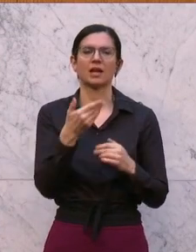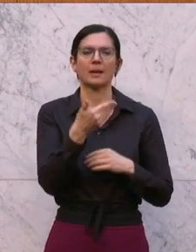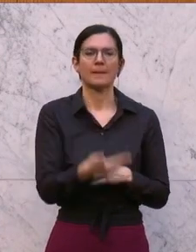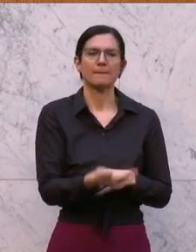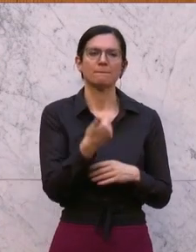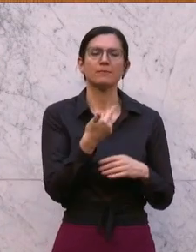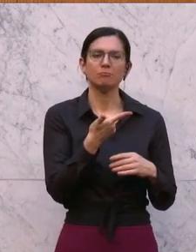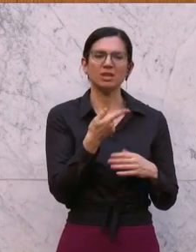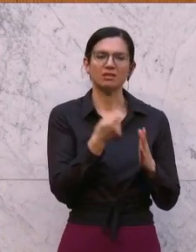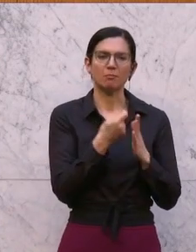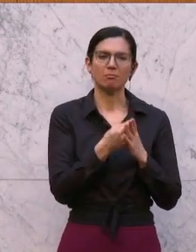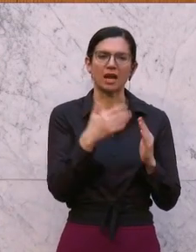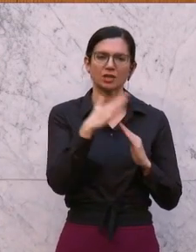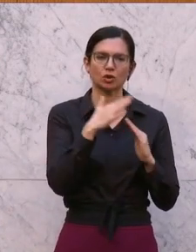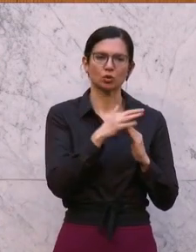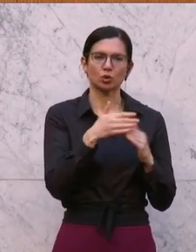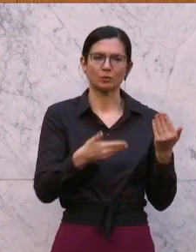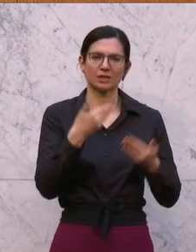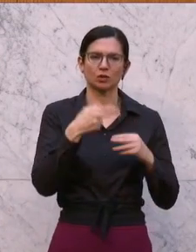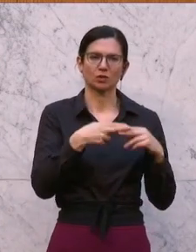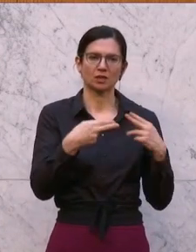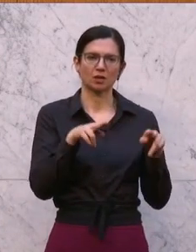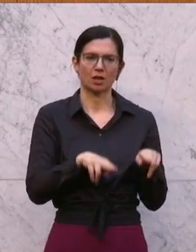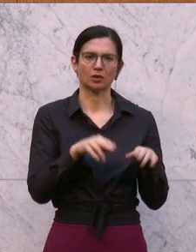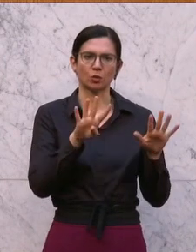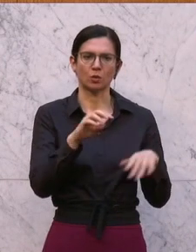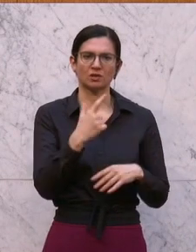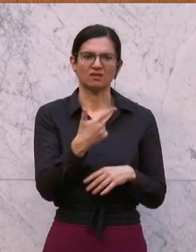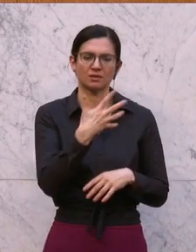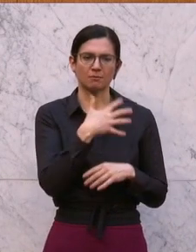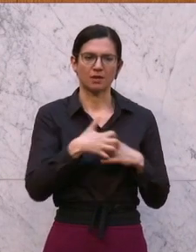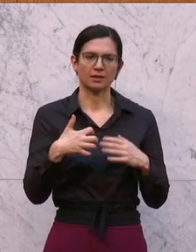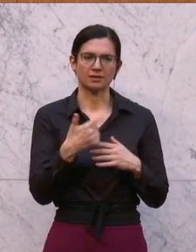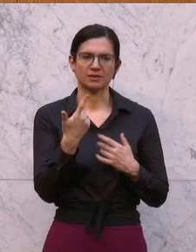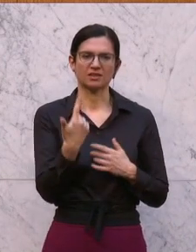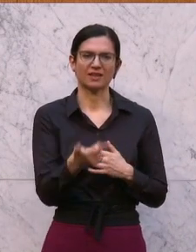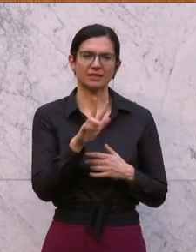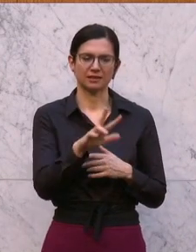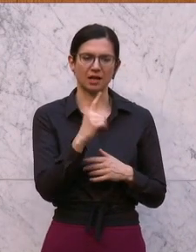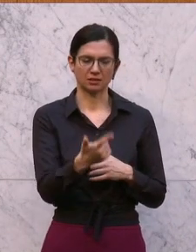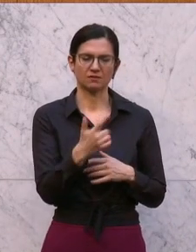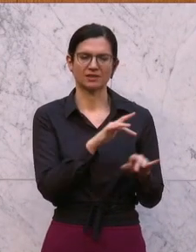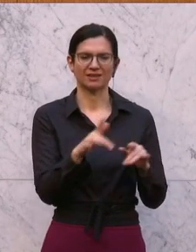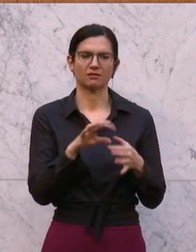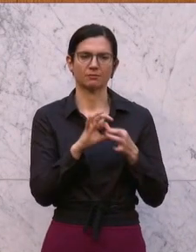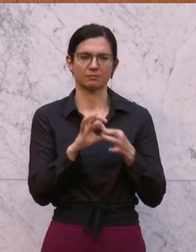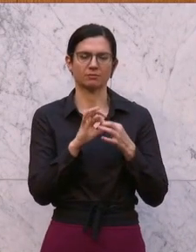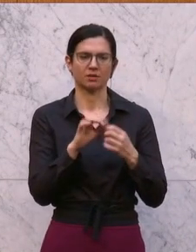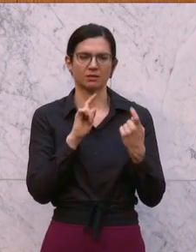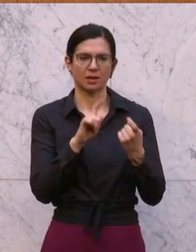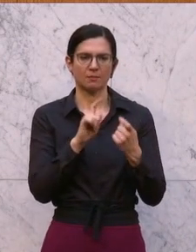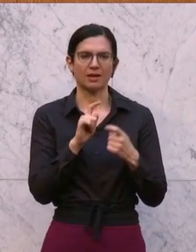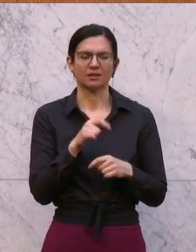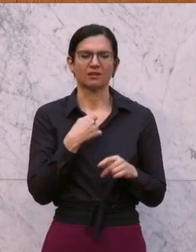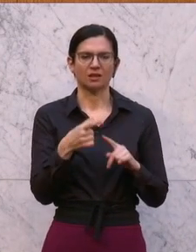Mietpreisstopp für alle Mieten, eingebracht in der Sitzung des Nationalrates am 29. März 2023 im Zuge der Debatte zu Top